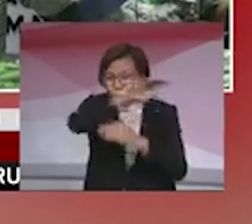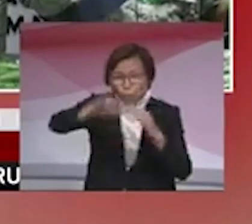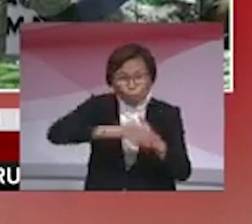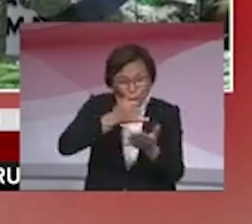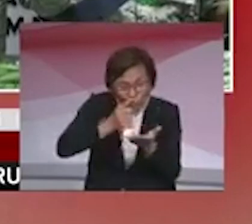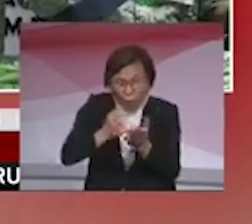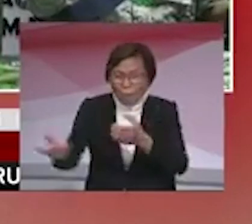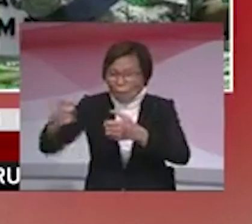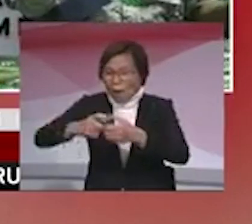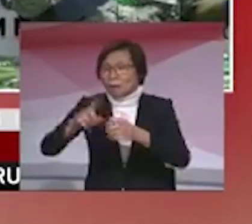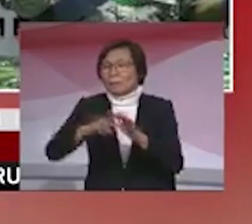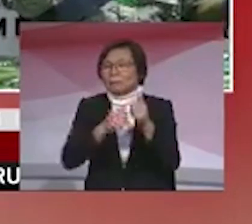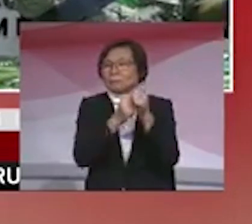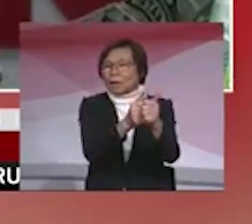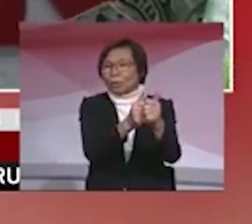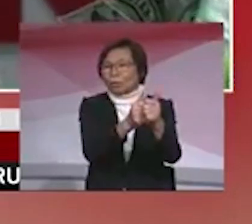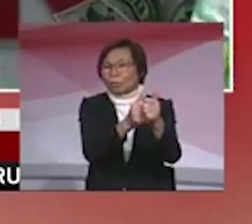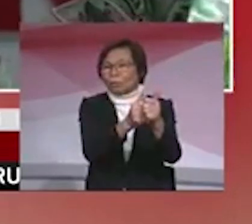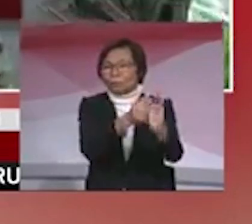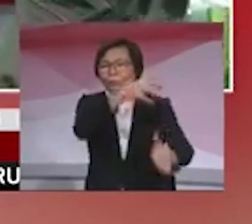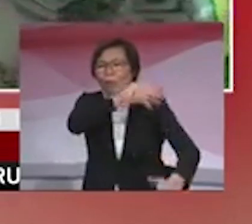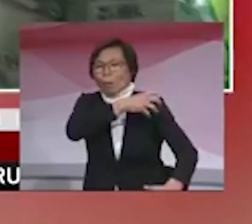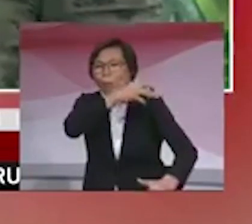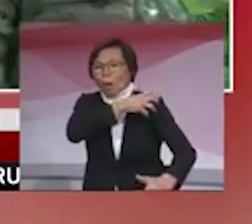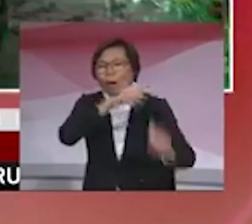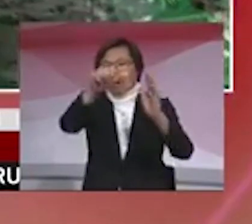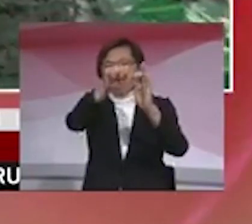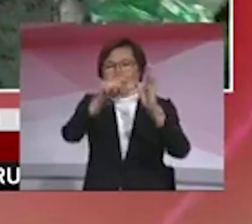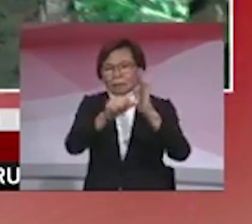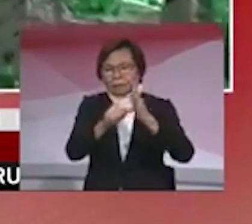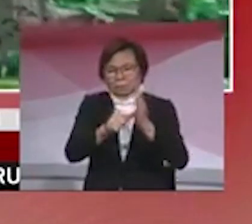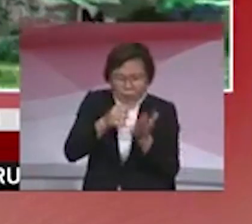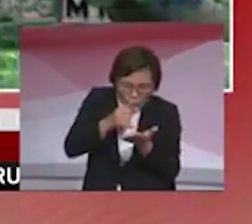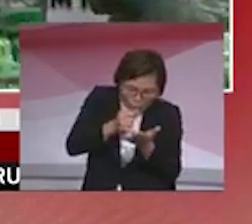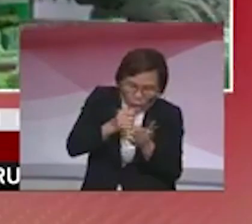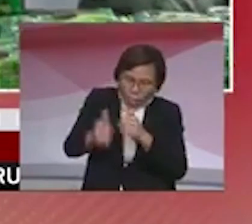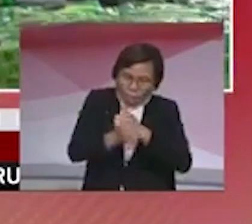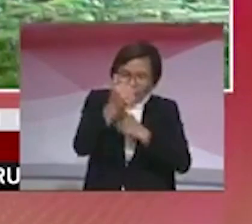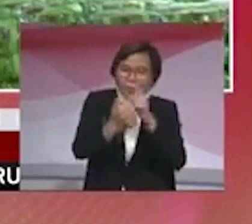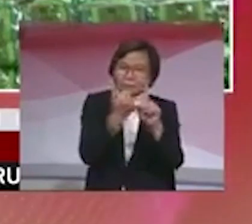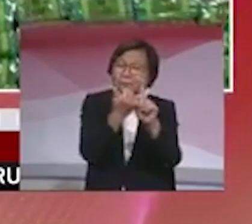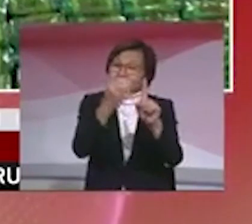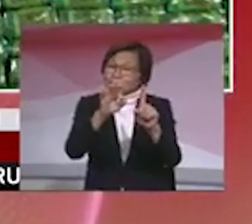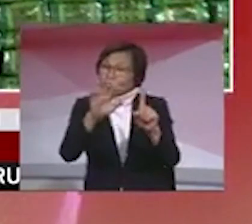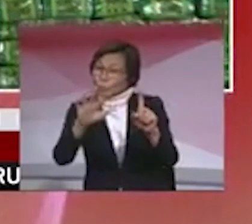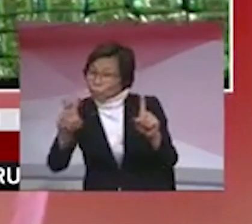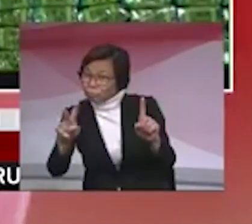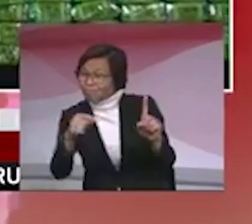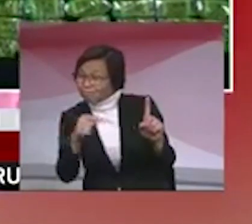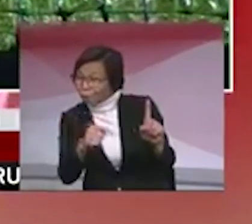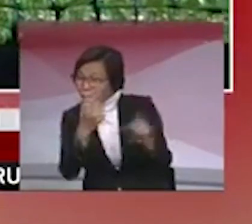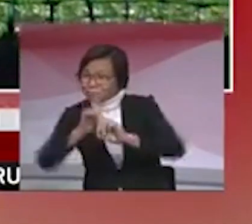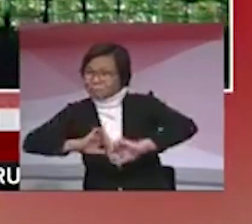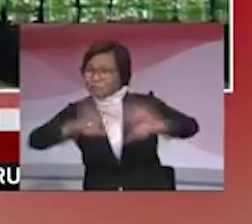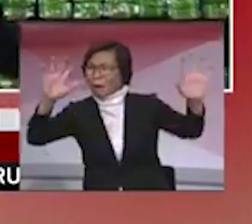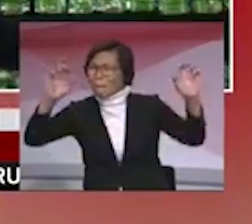seperti yang tetalu di bawah penguatkuasaan akta dadah berbahaya 1952 karena